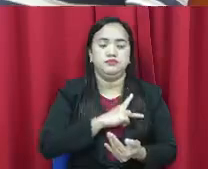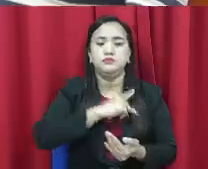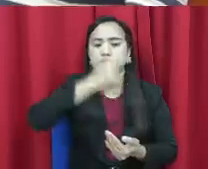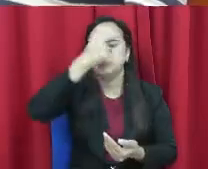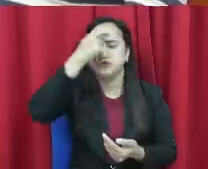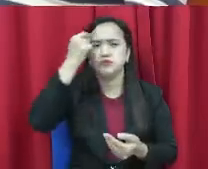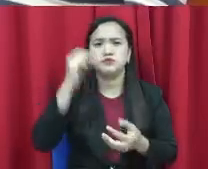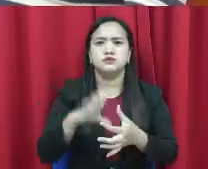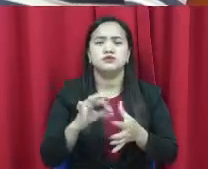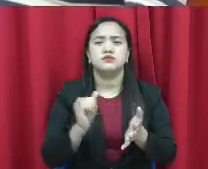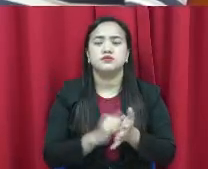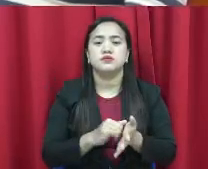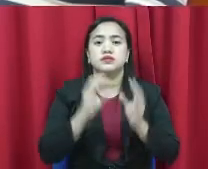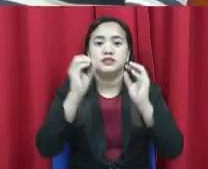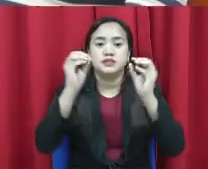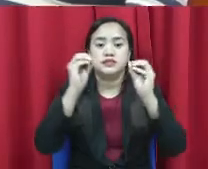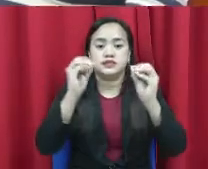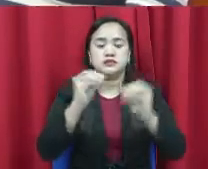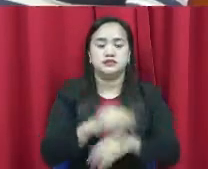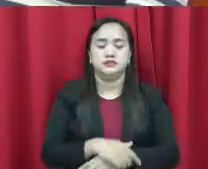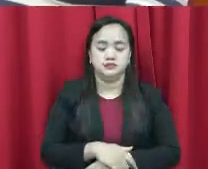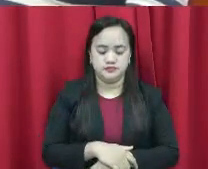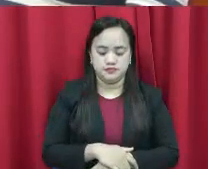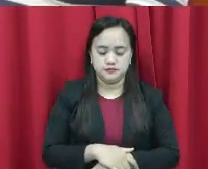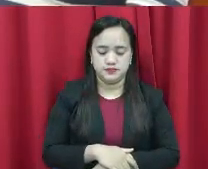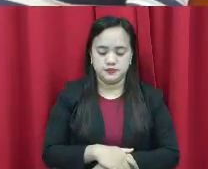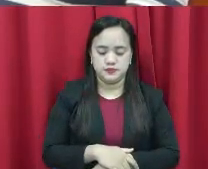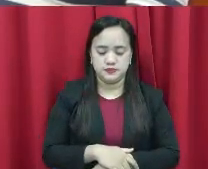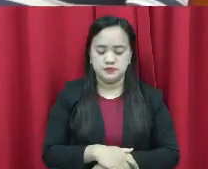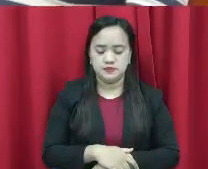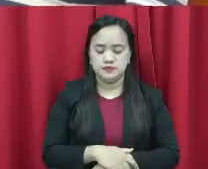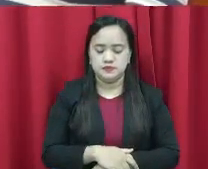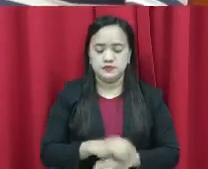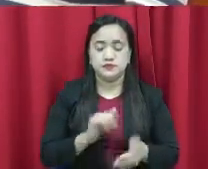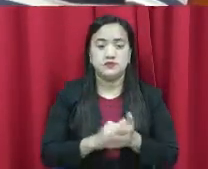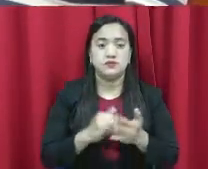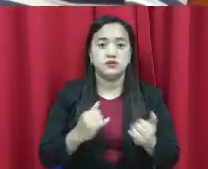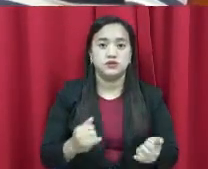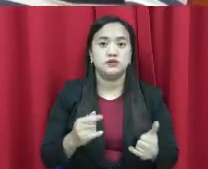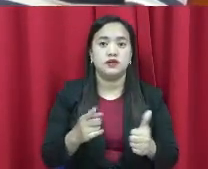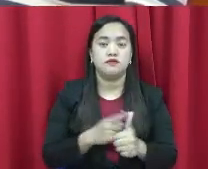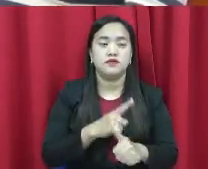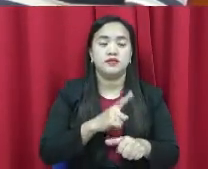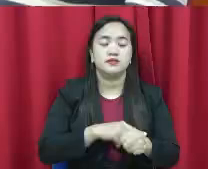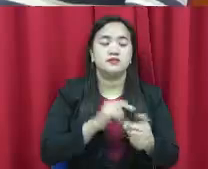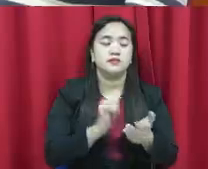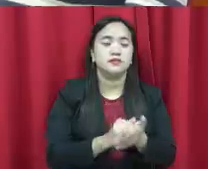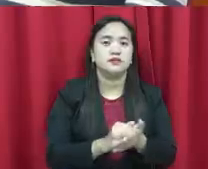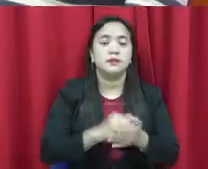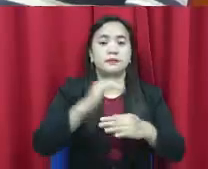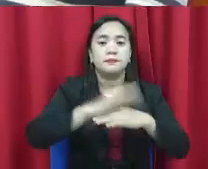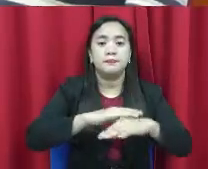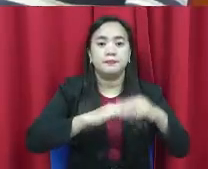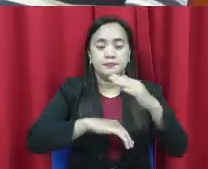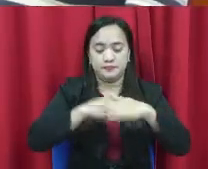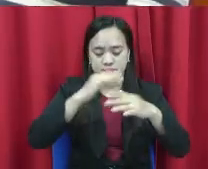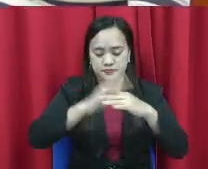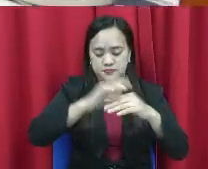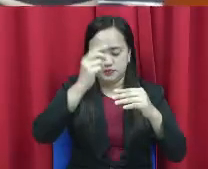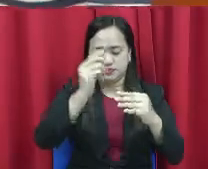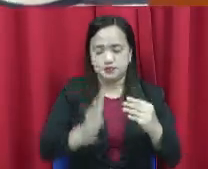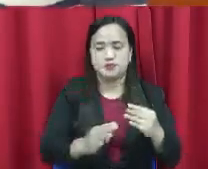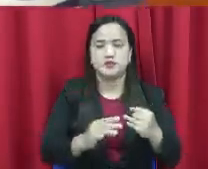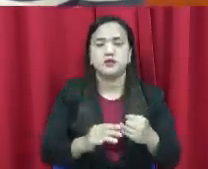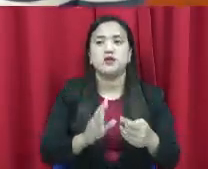sa tinuro kasi na nagsimula din po ako ng Sta aish ang aking sarili ang aking relasyon sa Panginoon ang aking